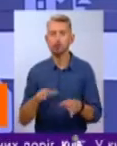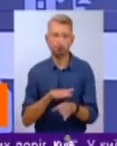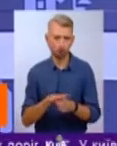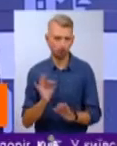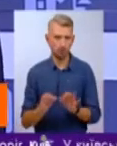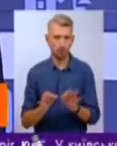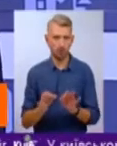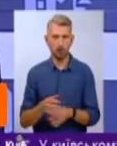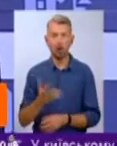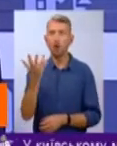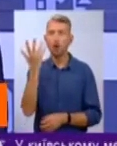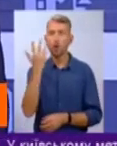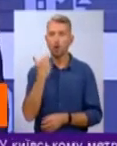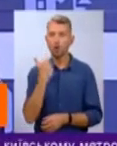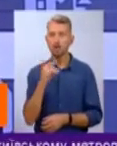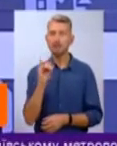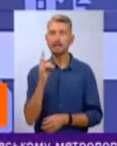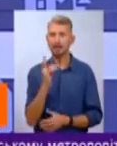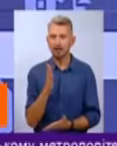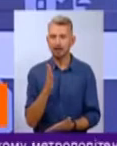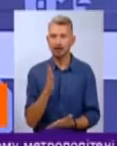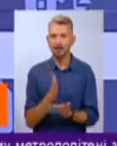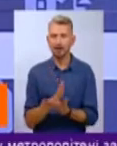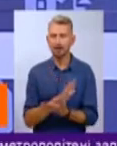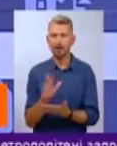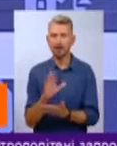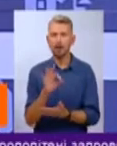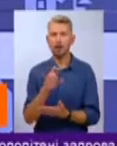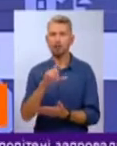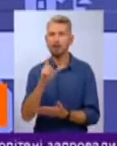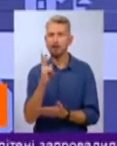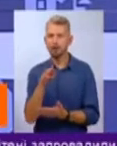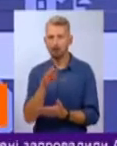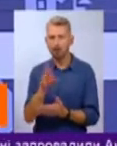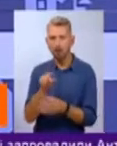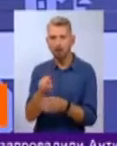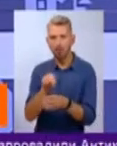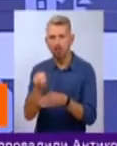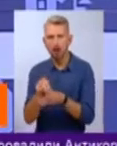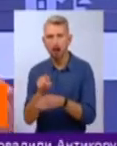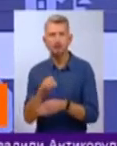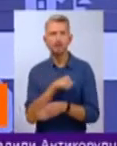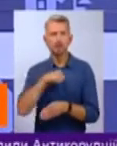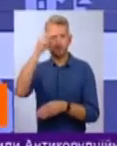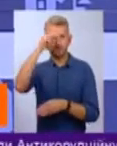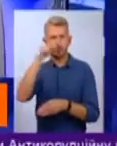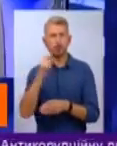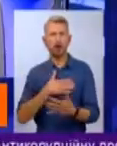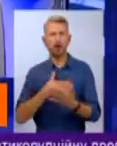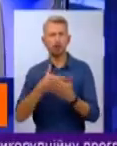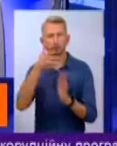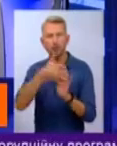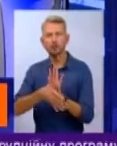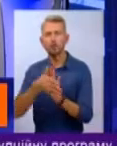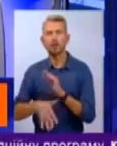нормально. Тобто, коли дитина є не об'єкт навчання, а є суб'єктом, тобто вона активно освоює середовище і